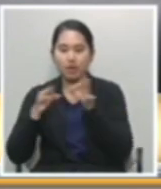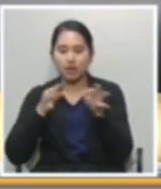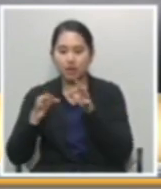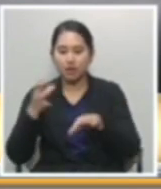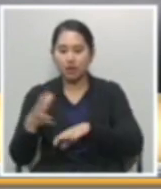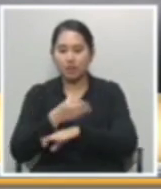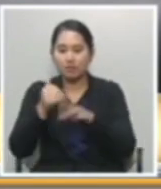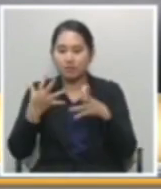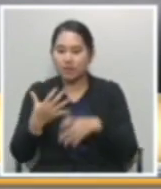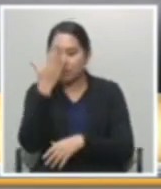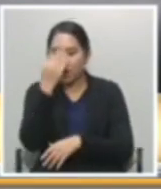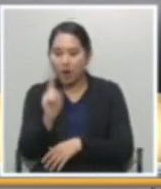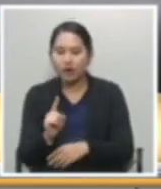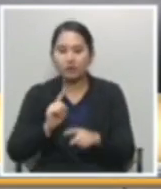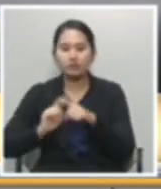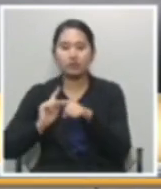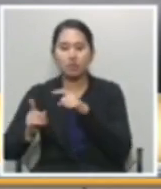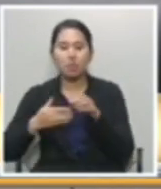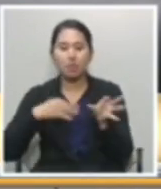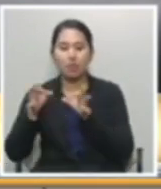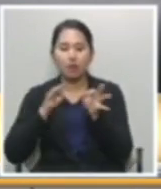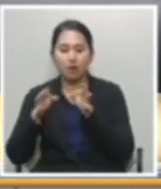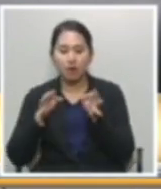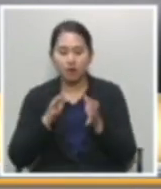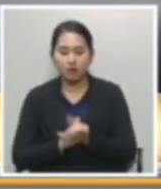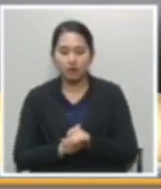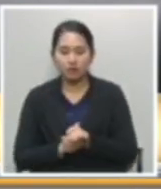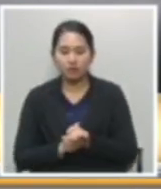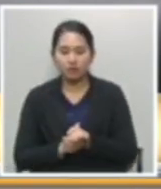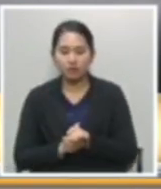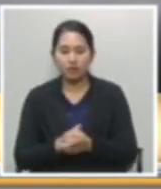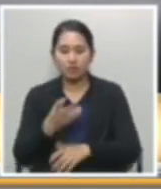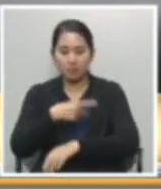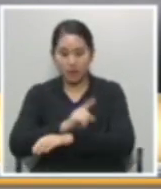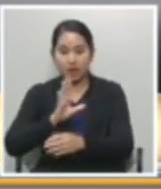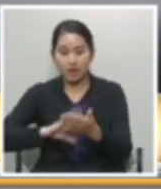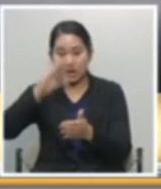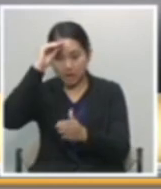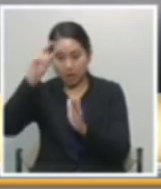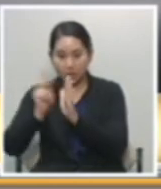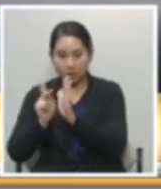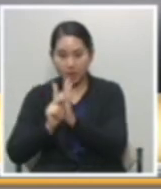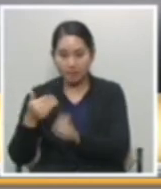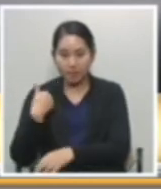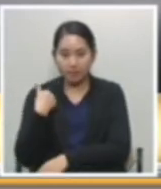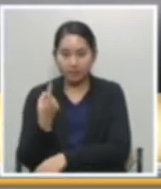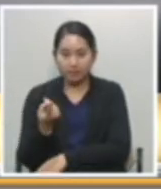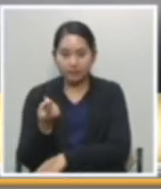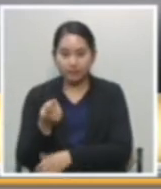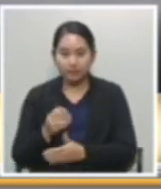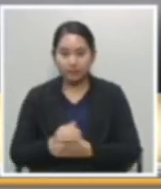านนะท่านประธานเรียนกฎหมายมาเปล่า